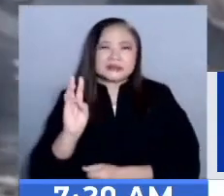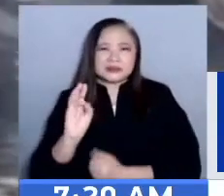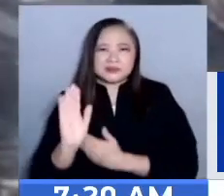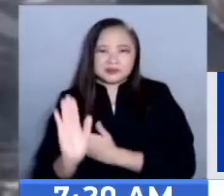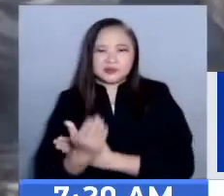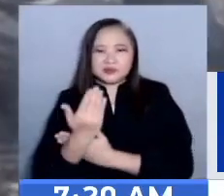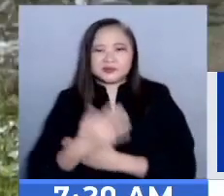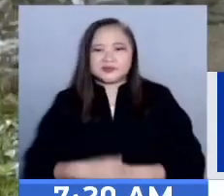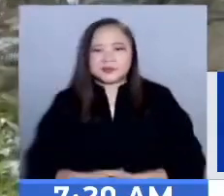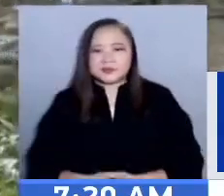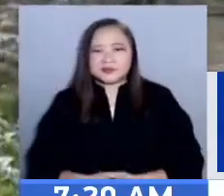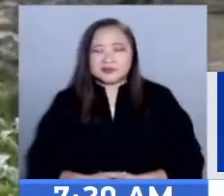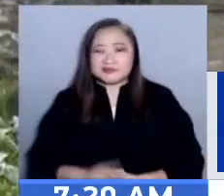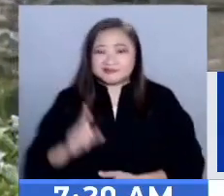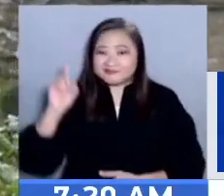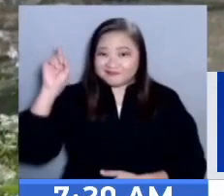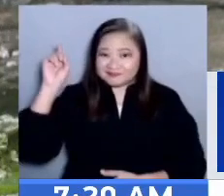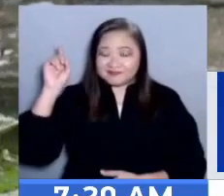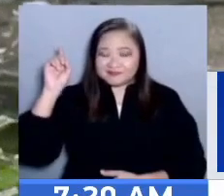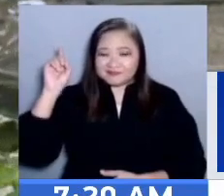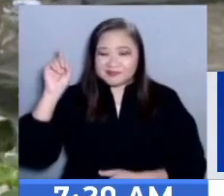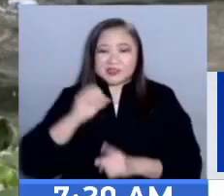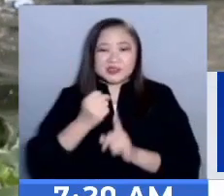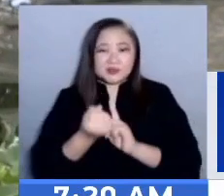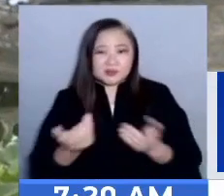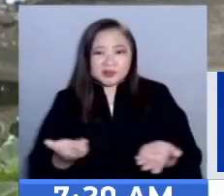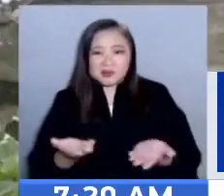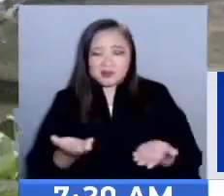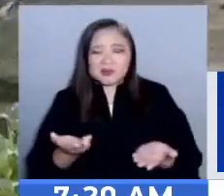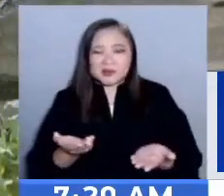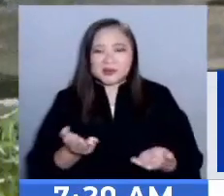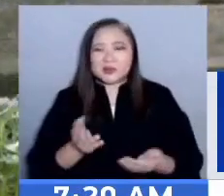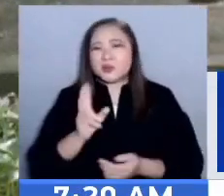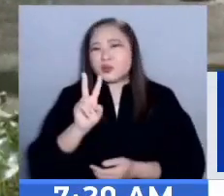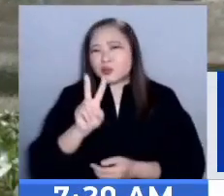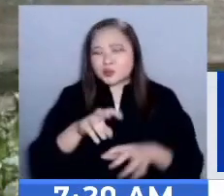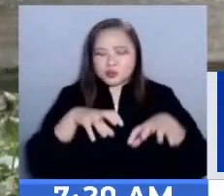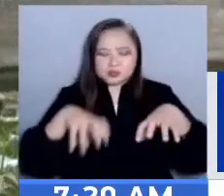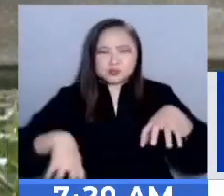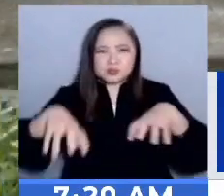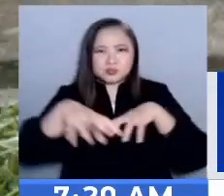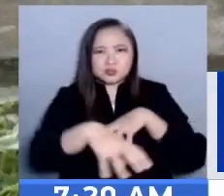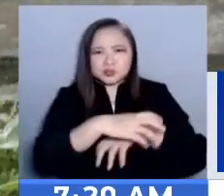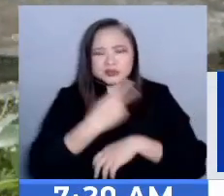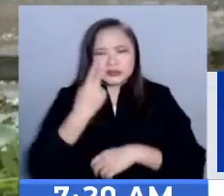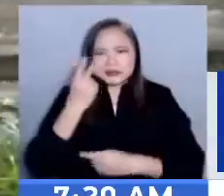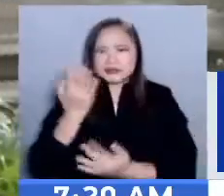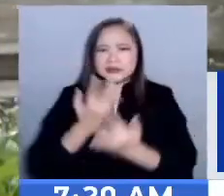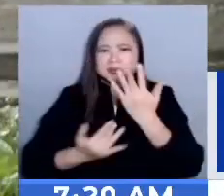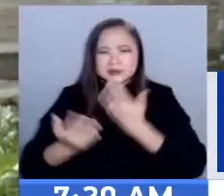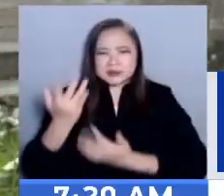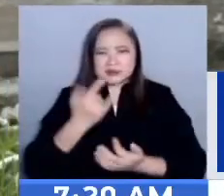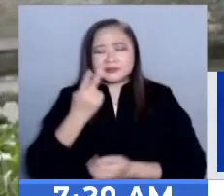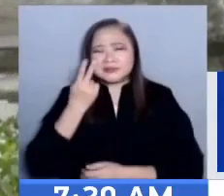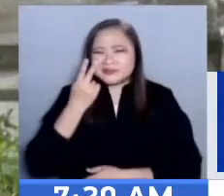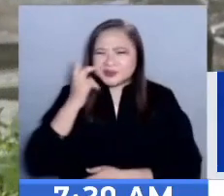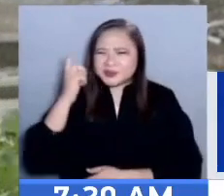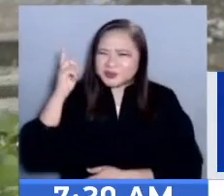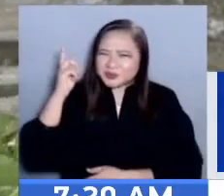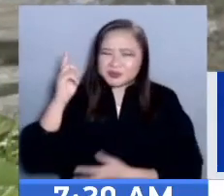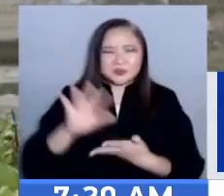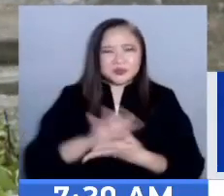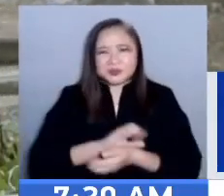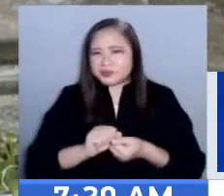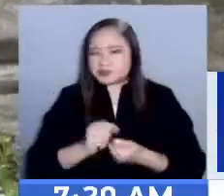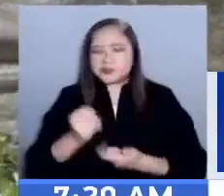sitwasyon ngayon dito sa residential area kung saan nga dalawang compound ang naapektuhan ng sunog. Kitang-kita yung pinsala na iniwan nitong